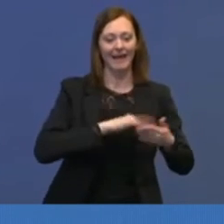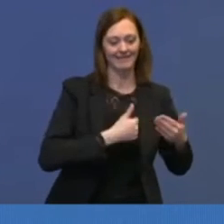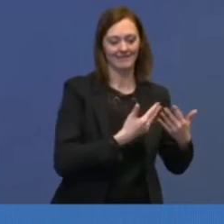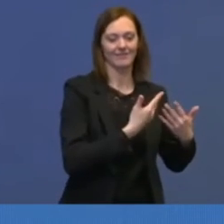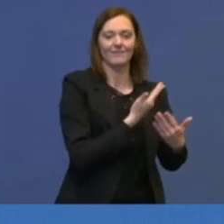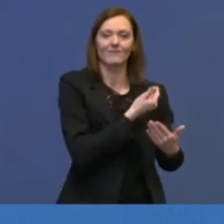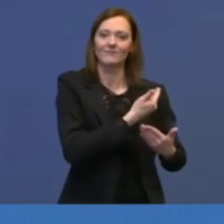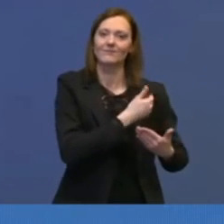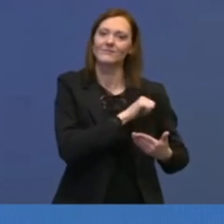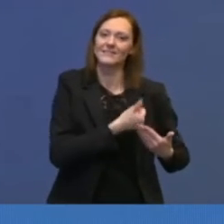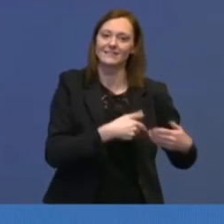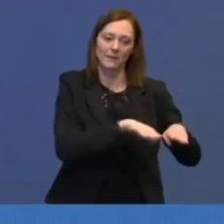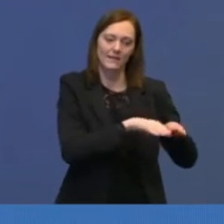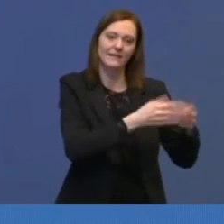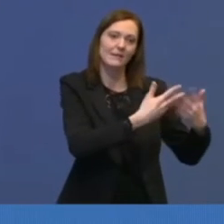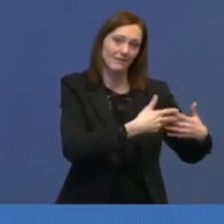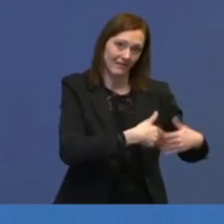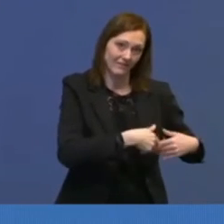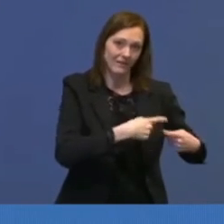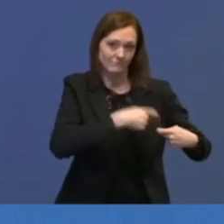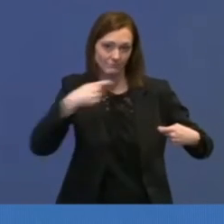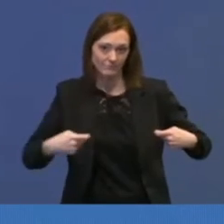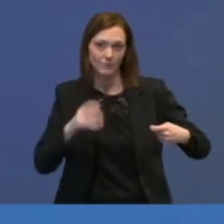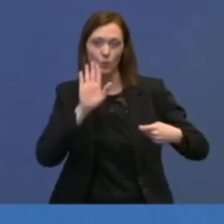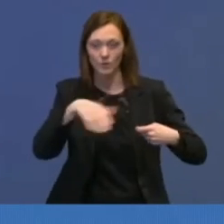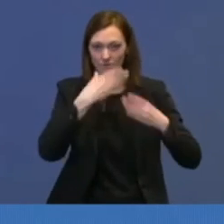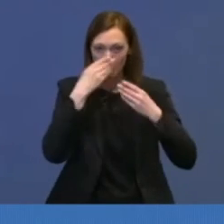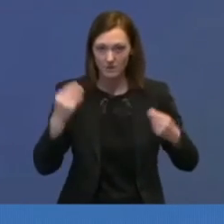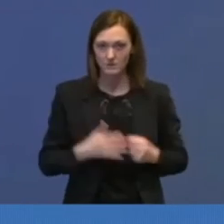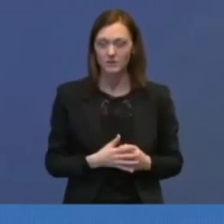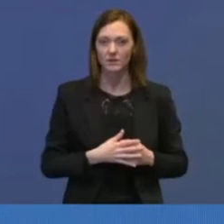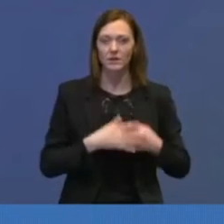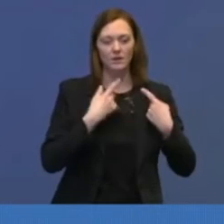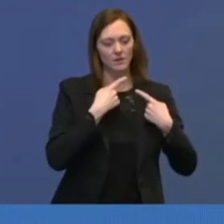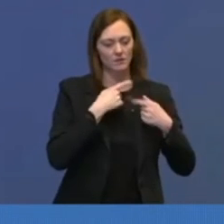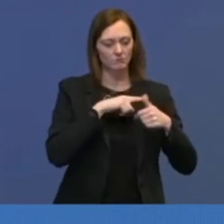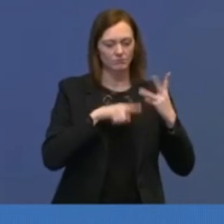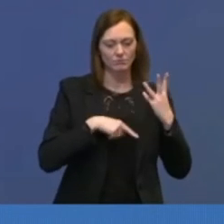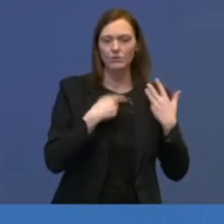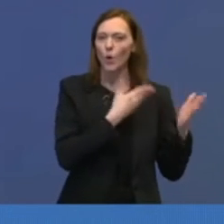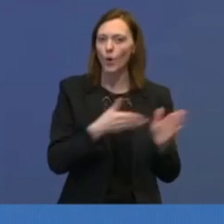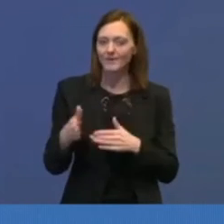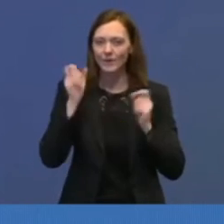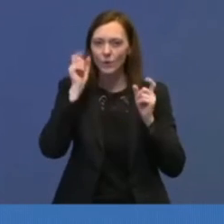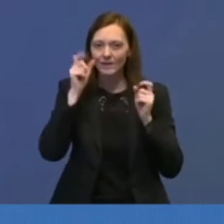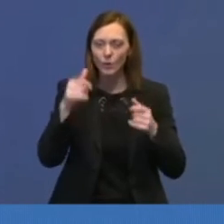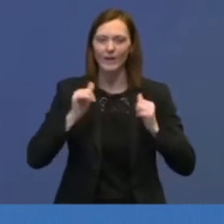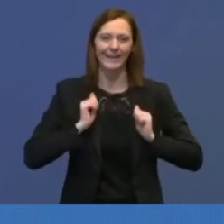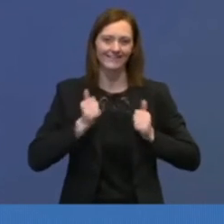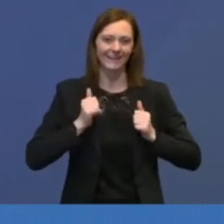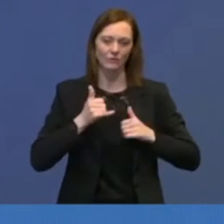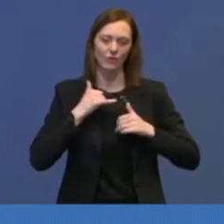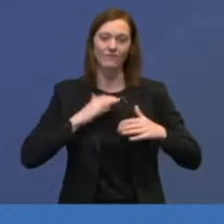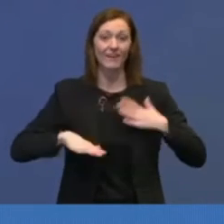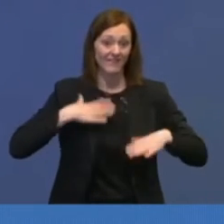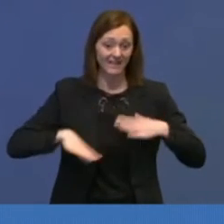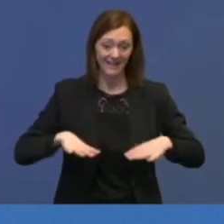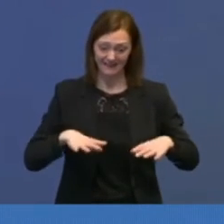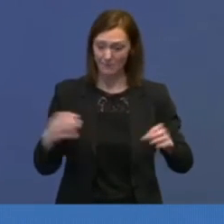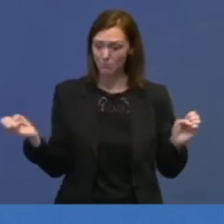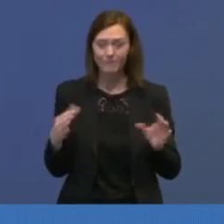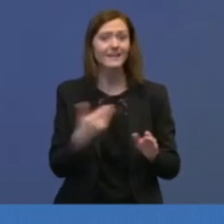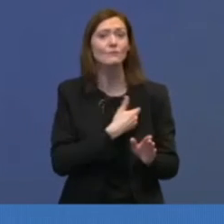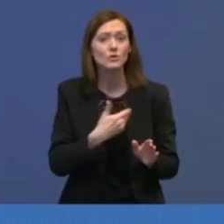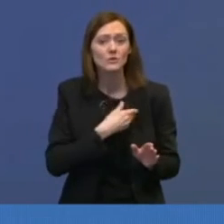maris aya soqundonan tuudu. Bar ma'amishida kela duon ee bahtal daqankag ya raha ururata zanfalka oqa saari weyni kiso